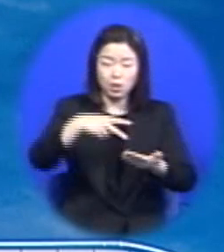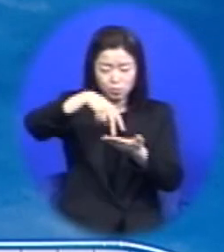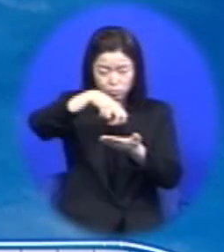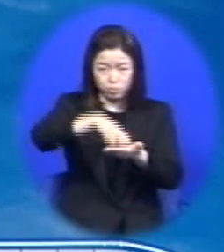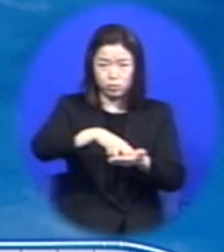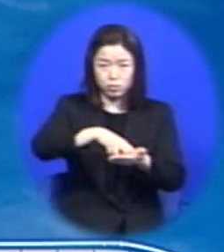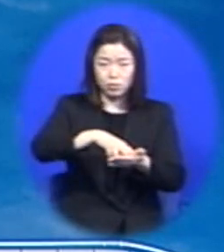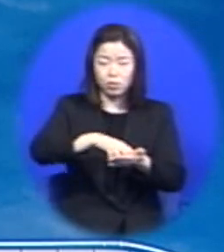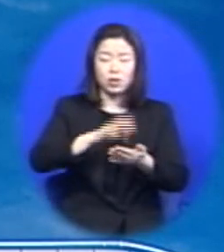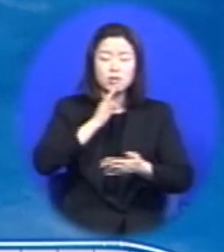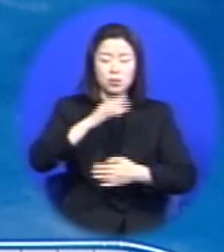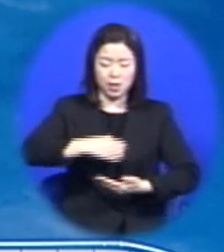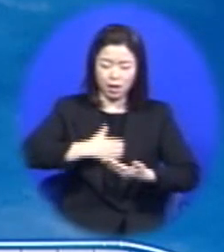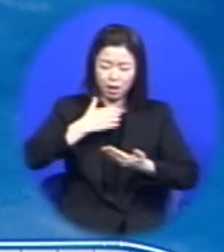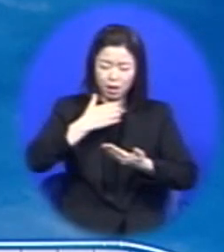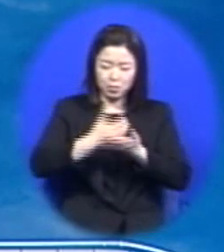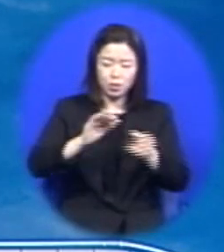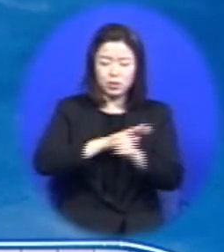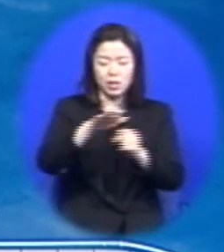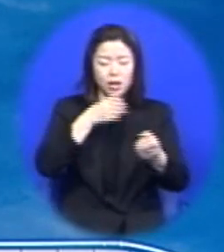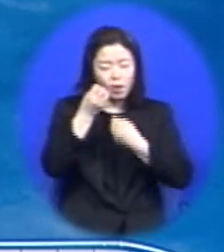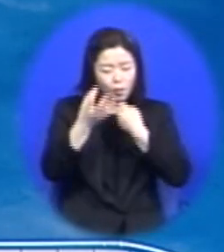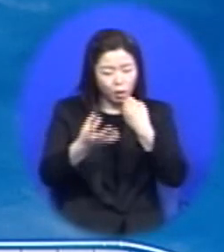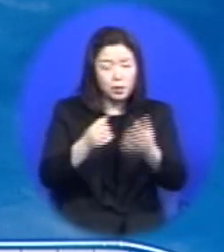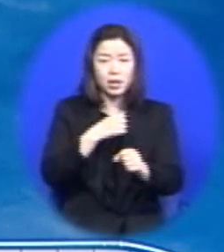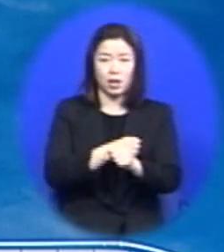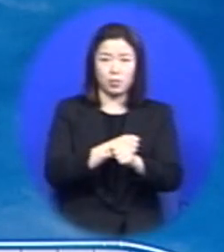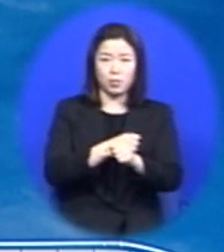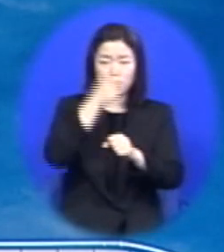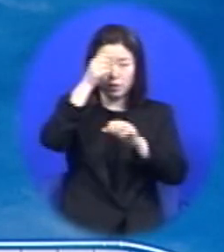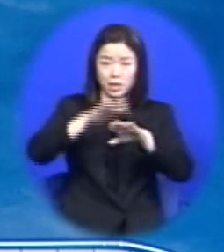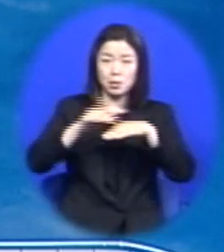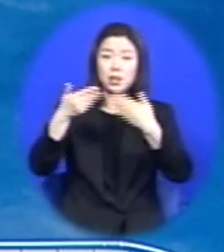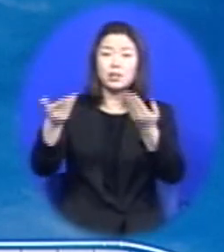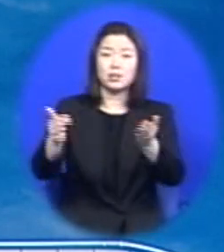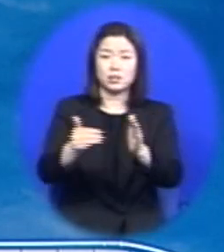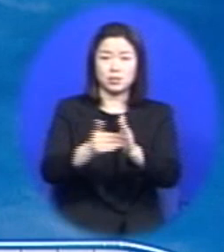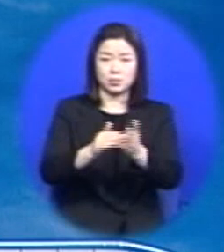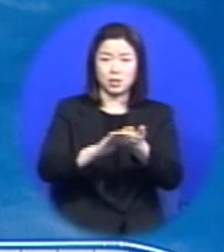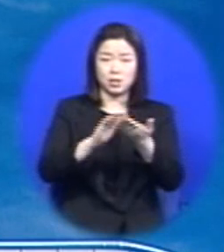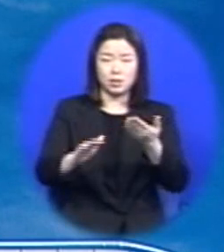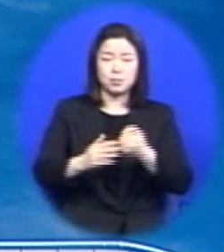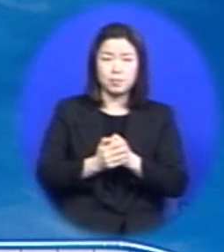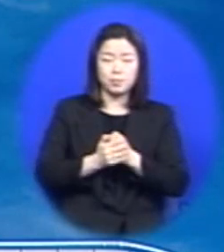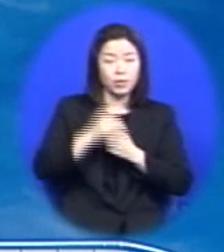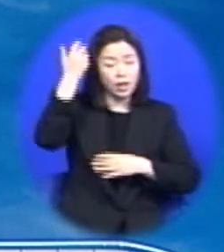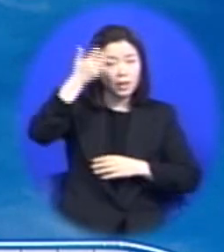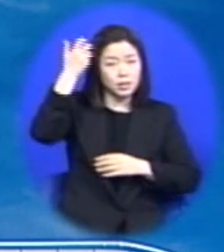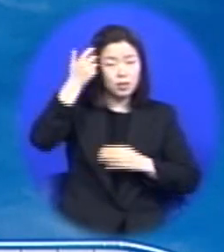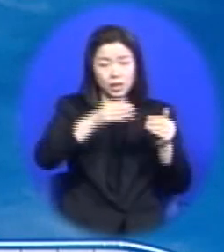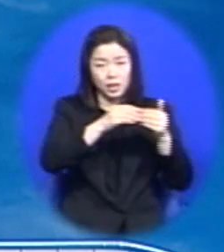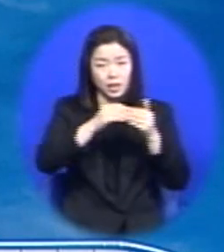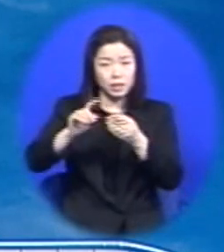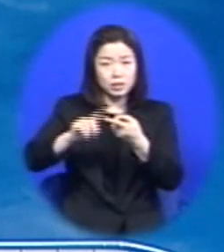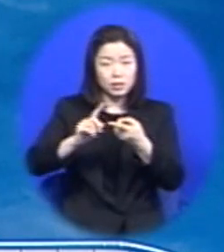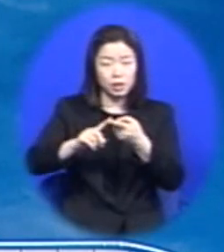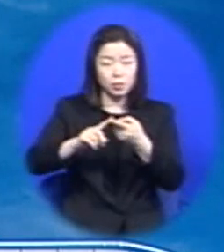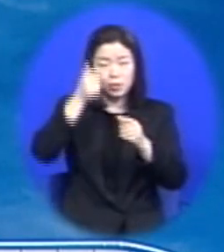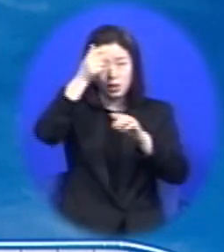정말 감격스럽게 주님께 사랑을 고백하고 그렇게 예배했어요. 영이 이끄는 대로 예배를